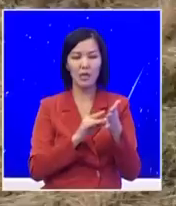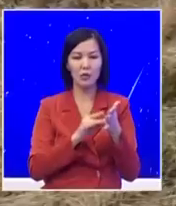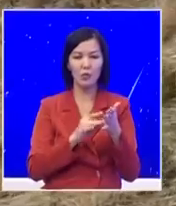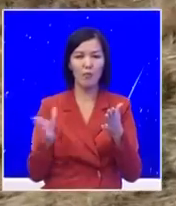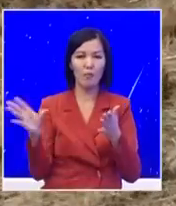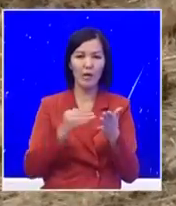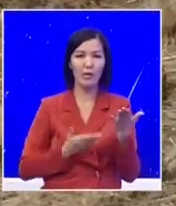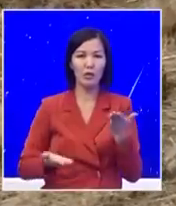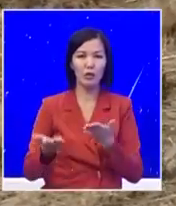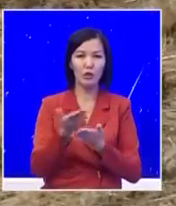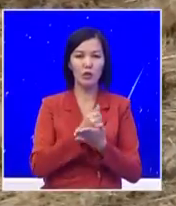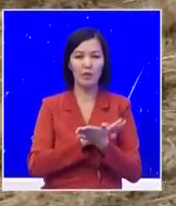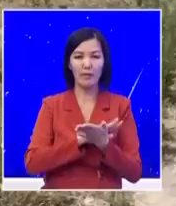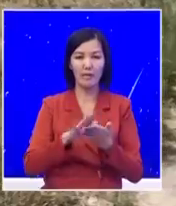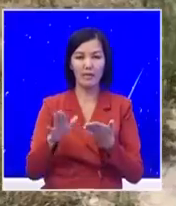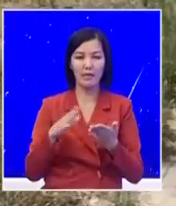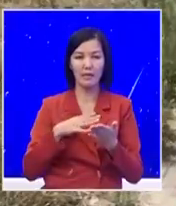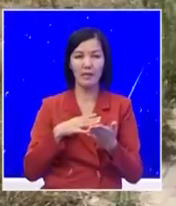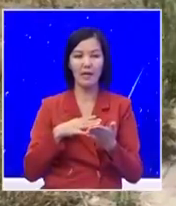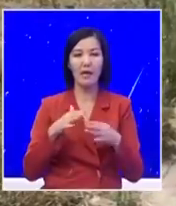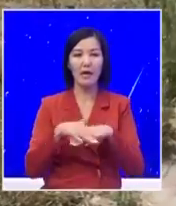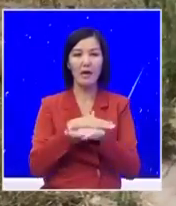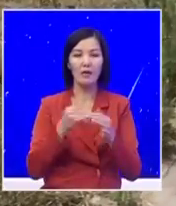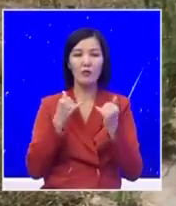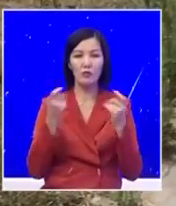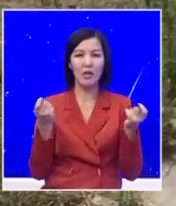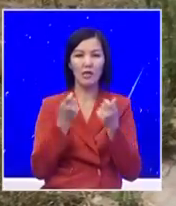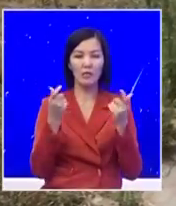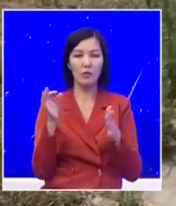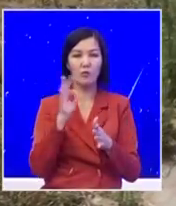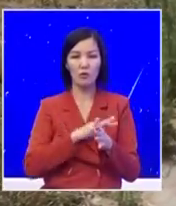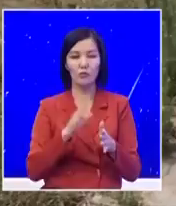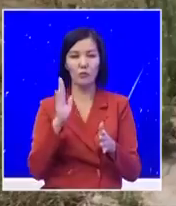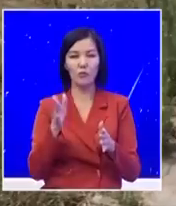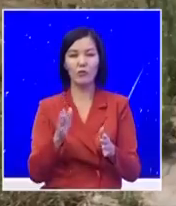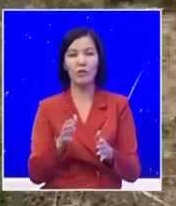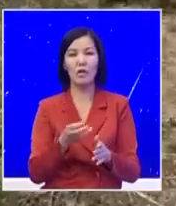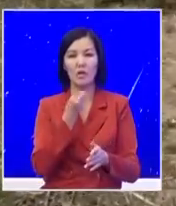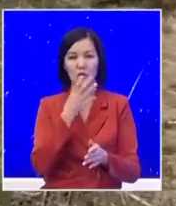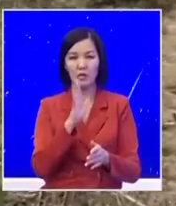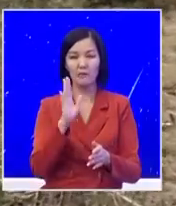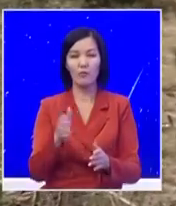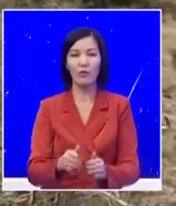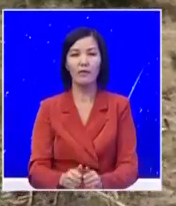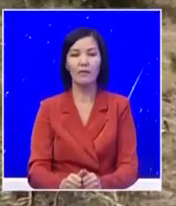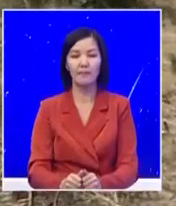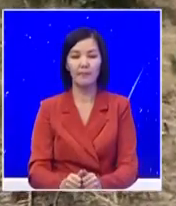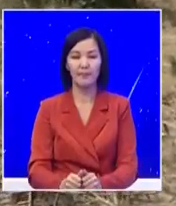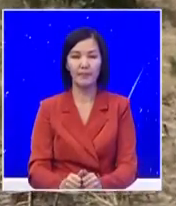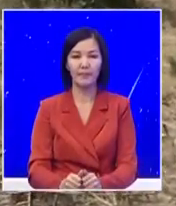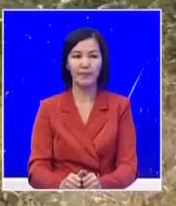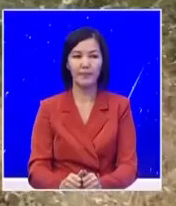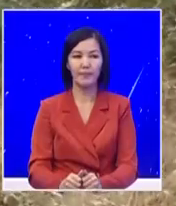толды. Сын сағатта кері шегінбей ел игілігі үшін азда болса үлесіміз қосылса, бізге бұдан асқан қуаныш жоқ дейді Қарасай